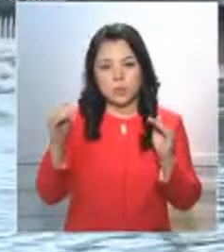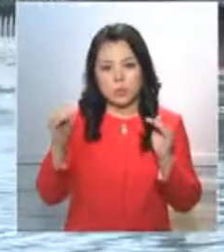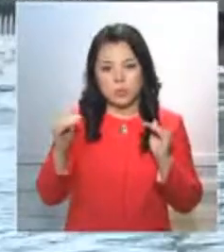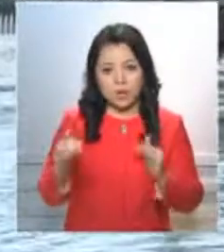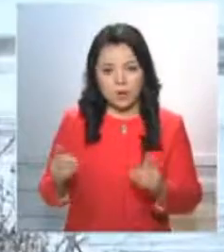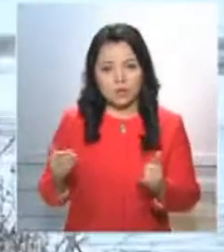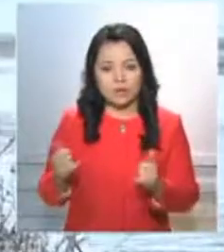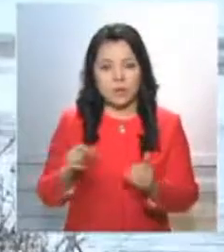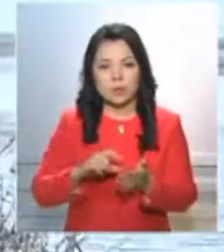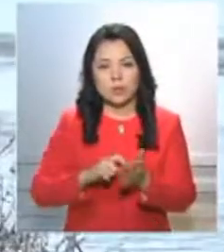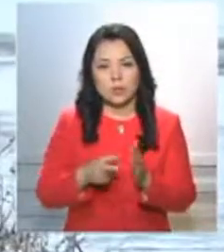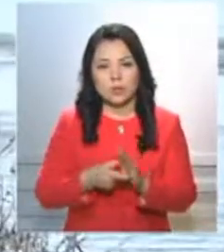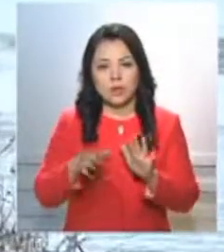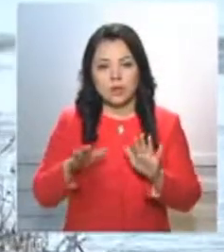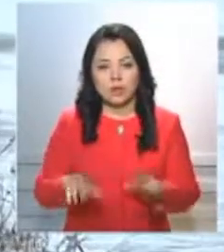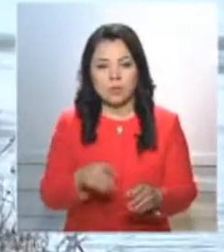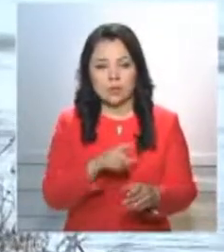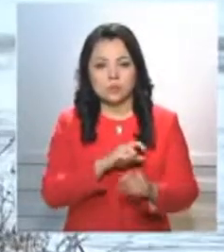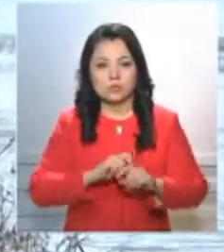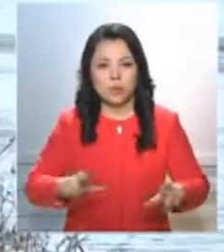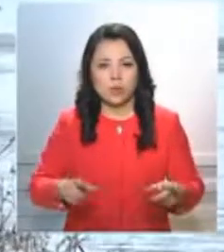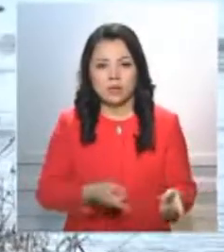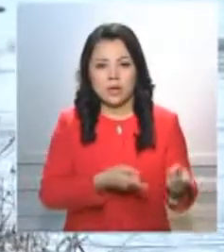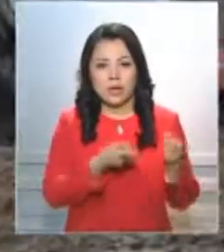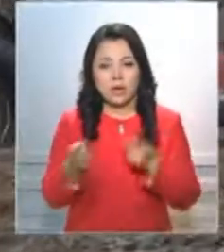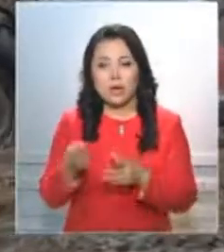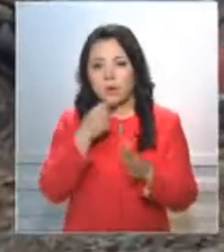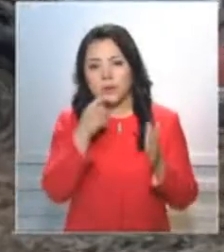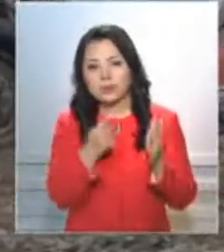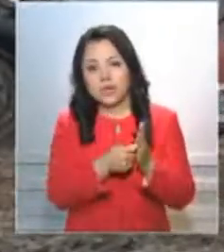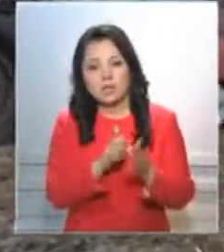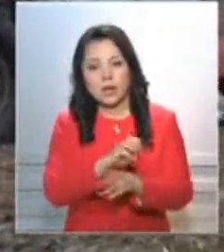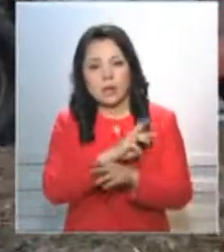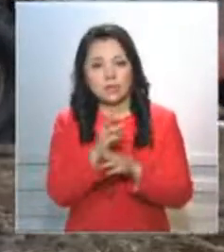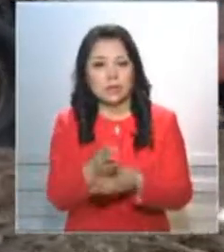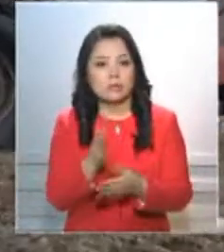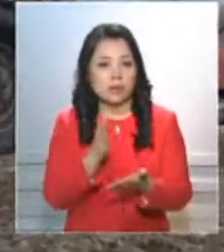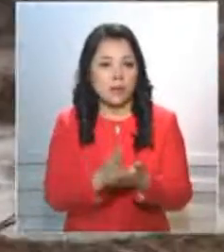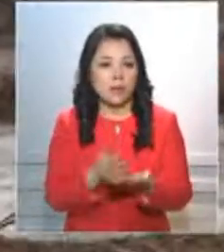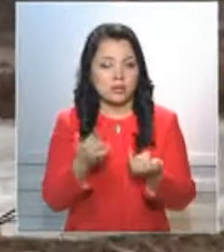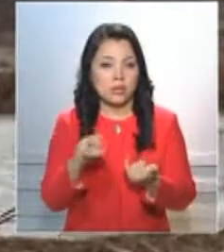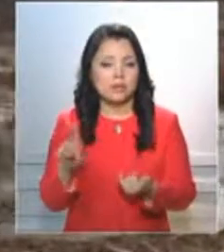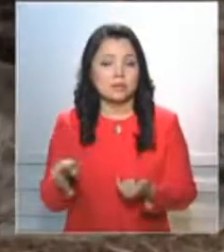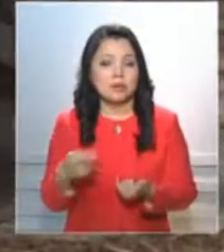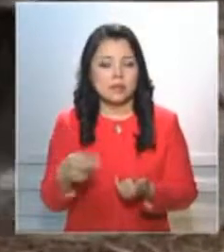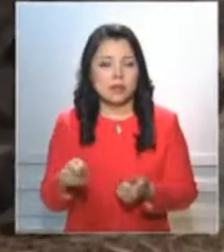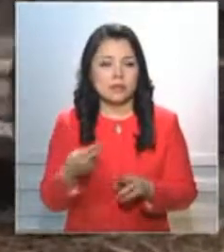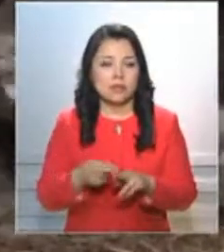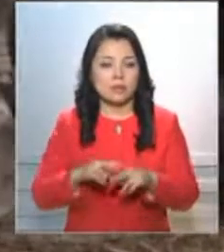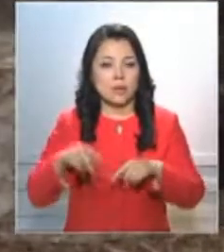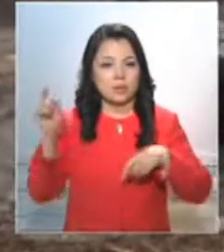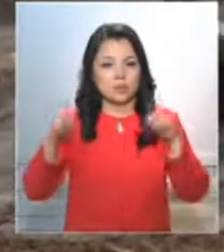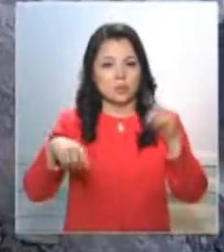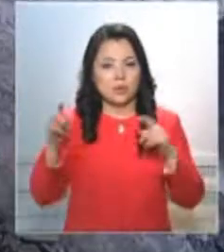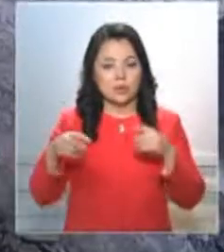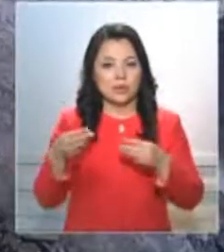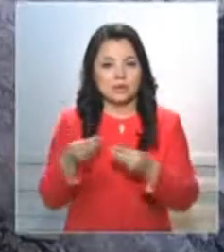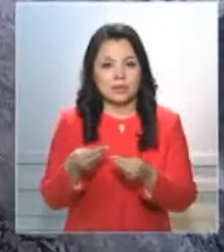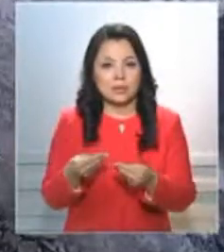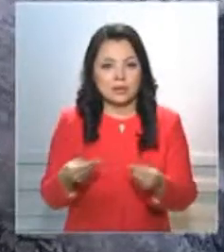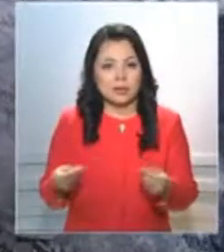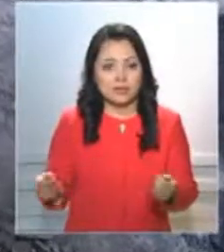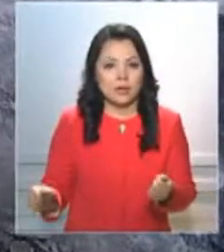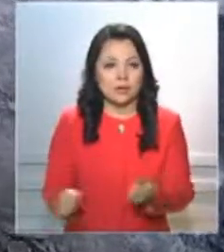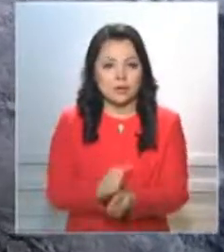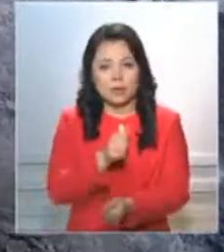мектепке жайғастырылып, азық-түлікпен қамтамасыз етілген. Құтқарушылардың айтуынша, желтоқсанның жаңбырынан жері қатып, ылғал сіңбей жатыр.